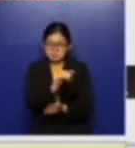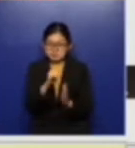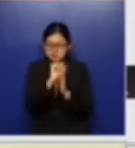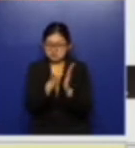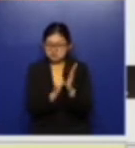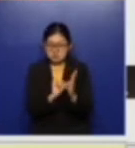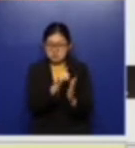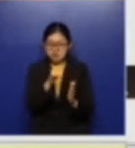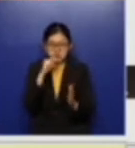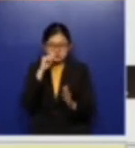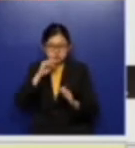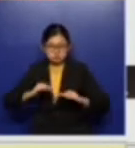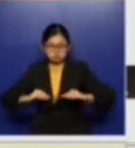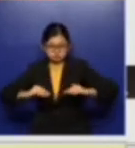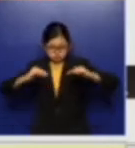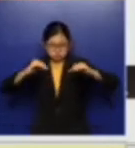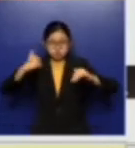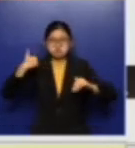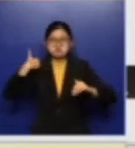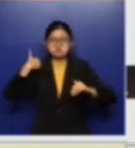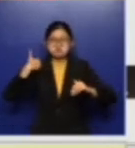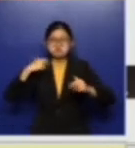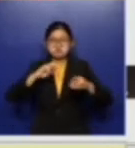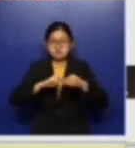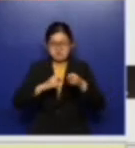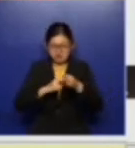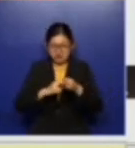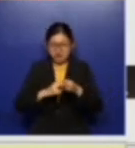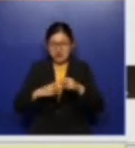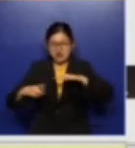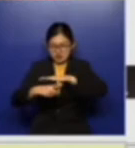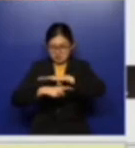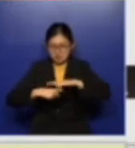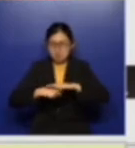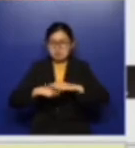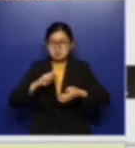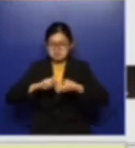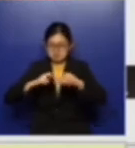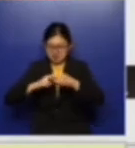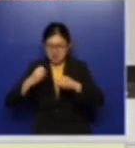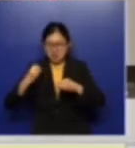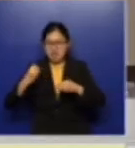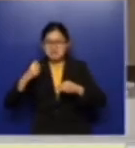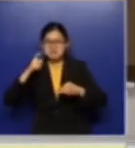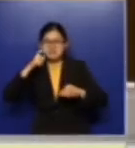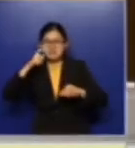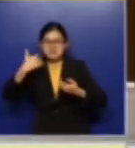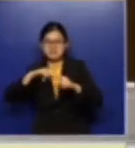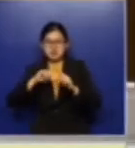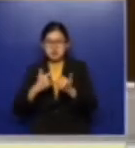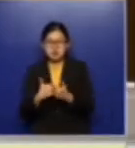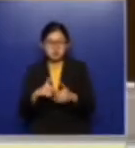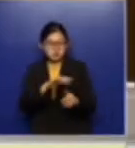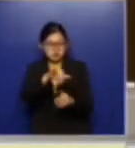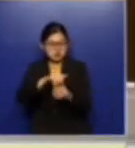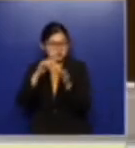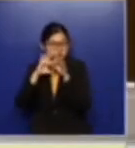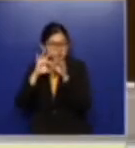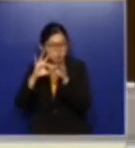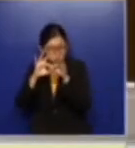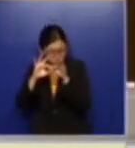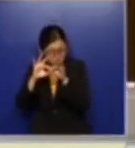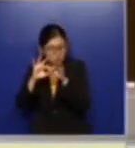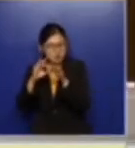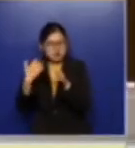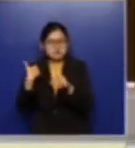น้ำท่วมดังนั้นปัญหาเรื่องชาวนานั้นเป็นปัญหาใหญ่และเป็นปัญหาที่ทุกคนเป็นห่วงเป็นใยว่าบ้